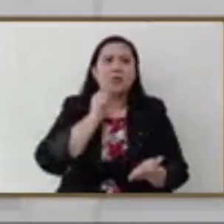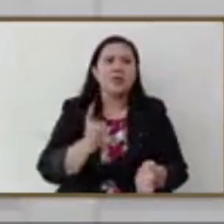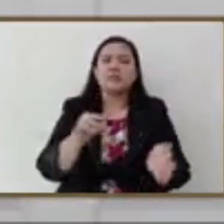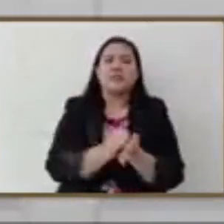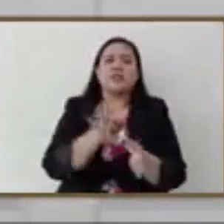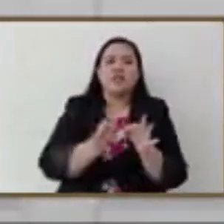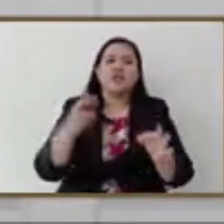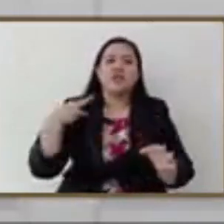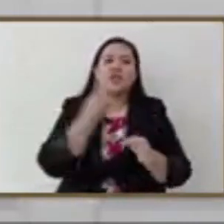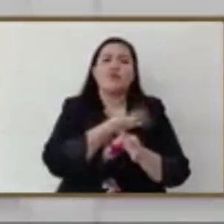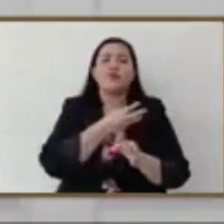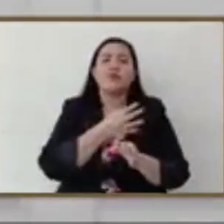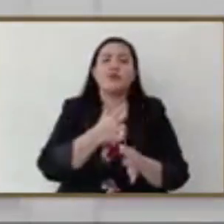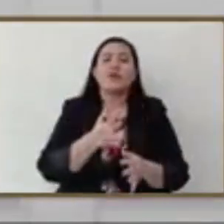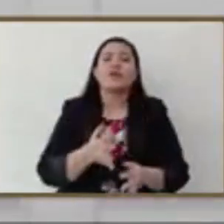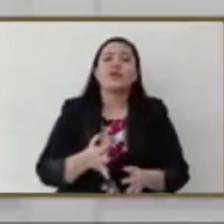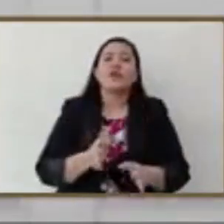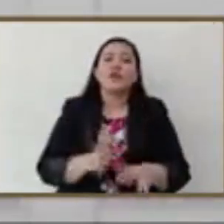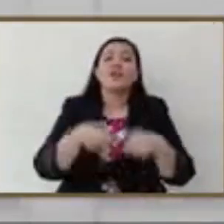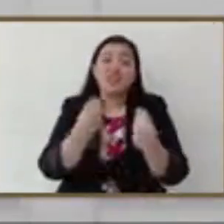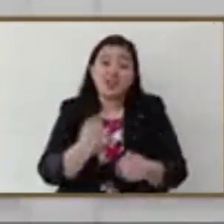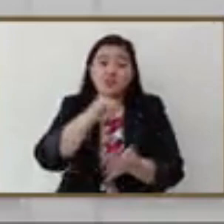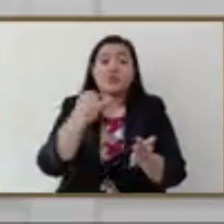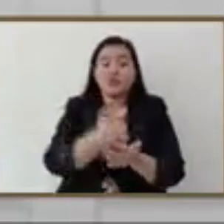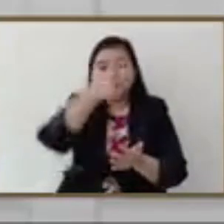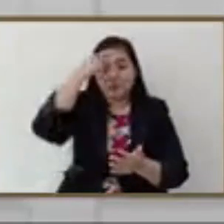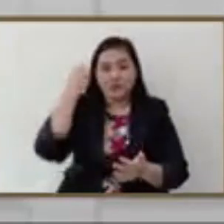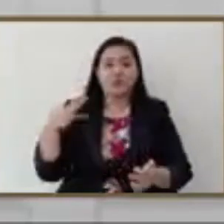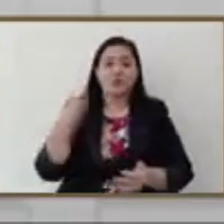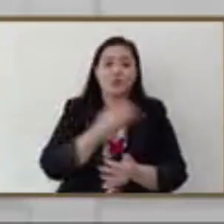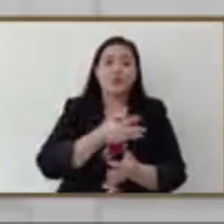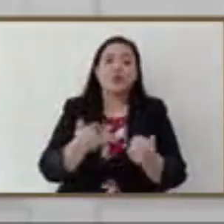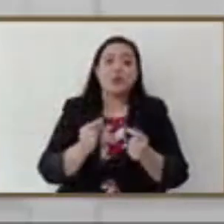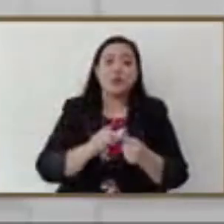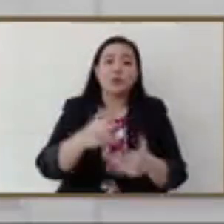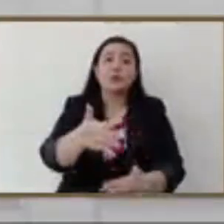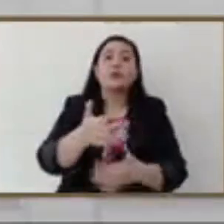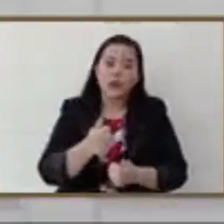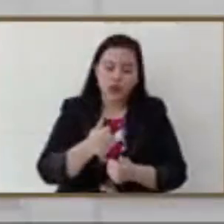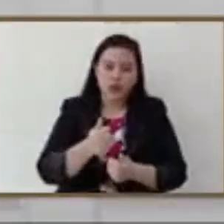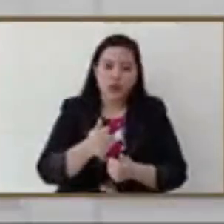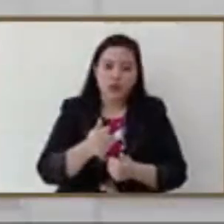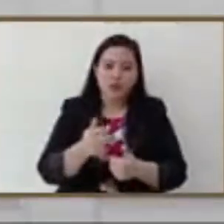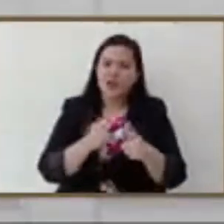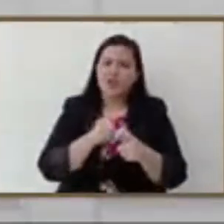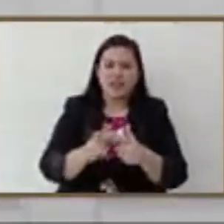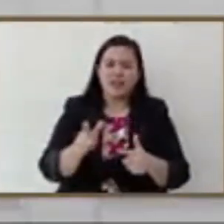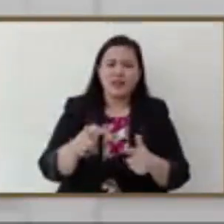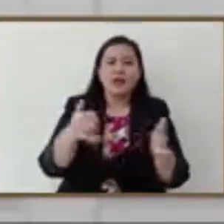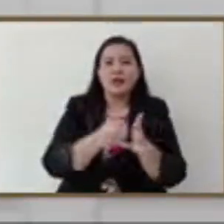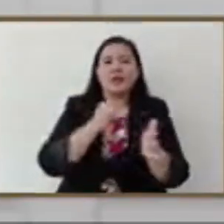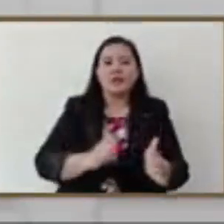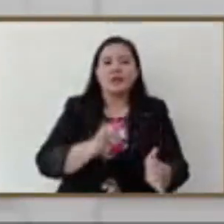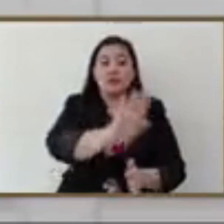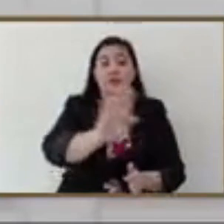Paraan mo yun para makakuha ka. Do you understand? Kung halimbawa, they understand. Just, this is just